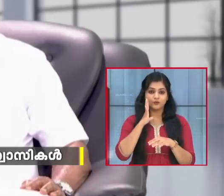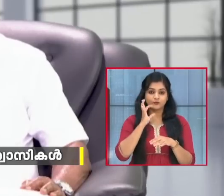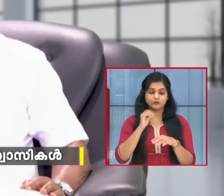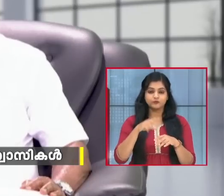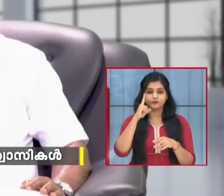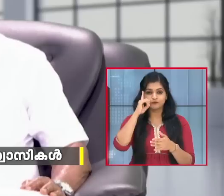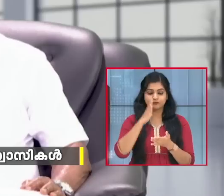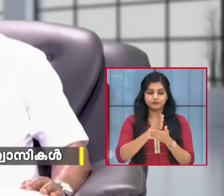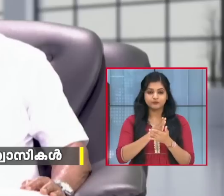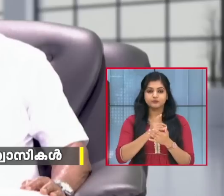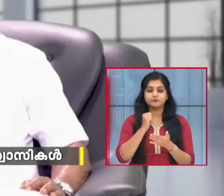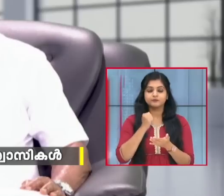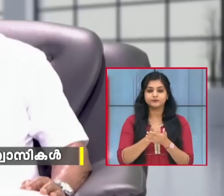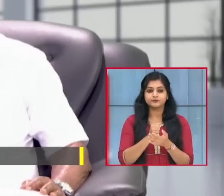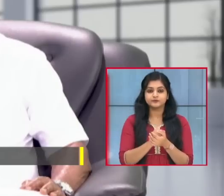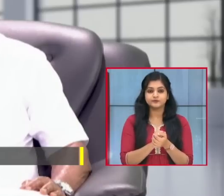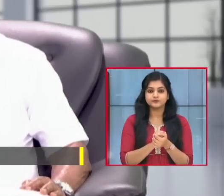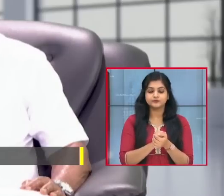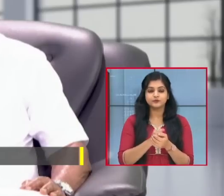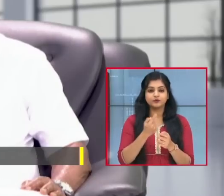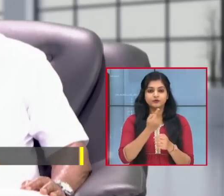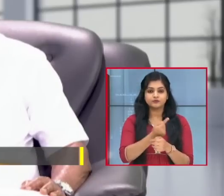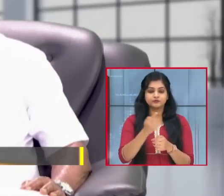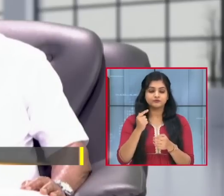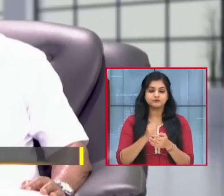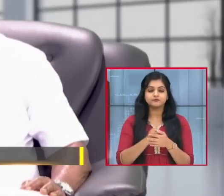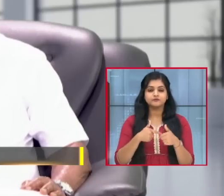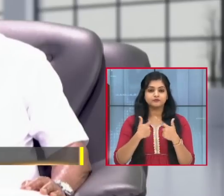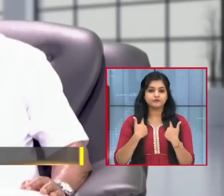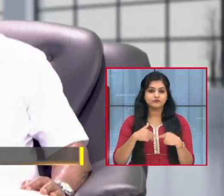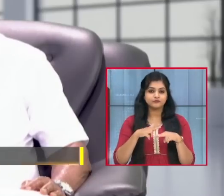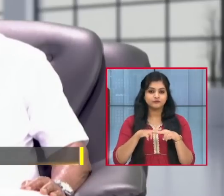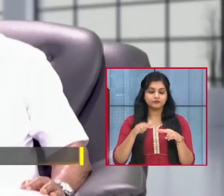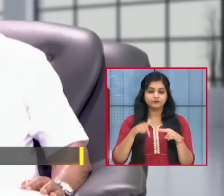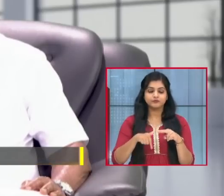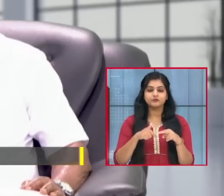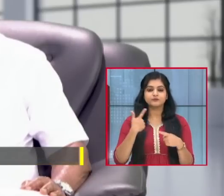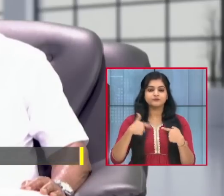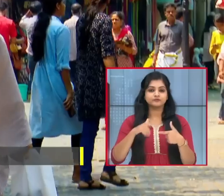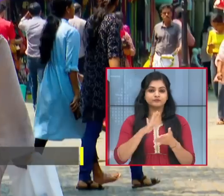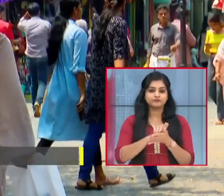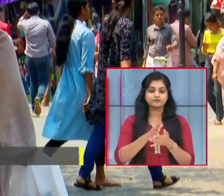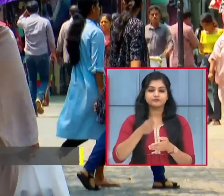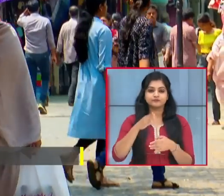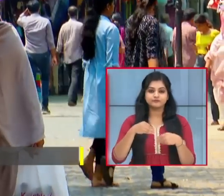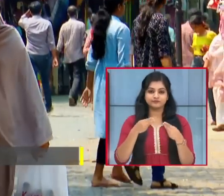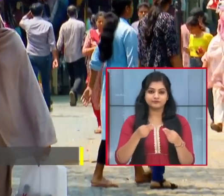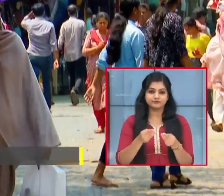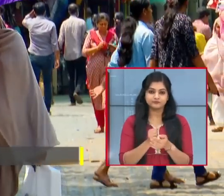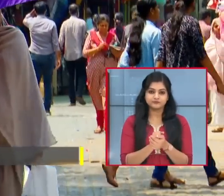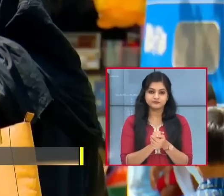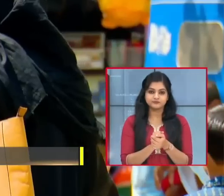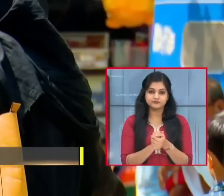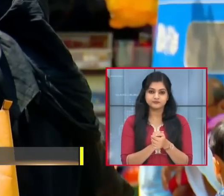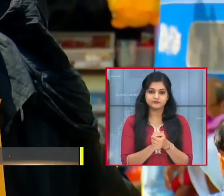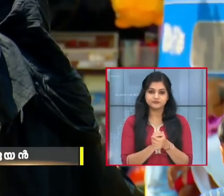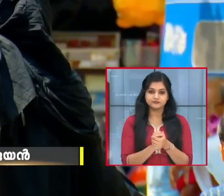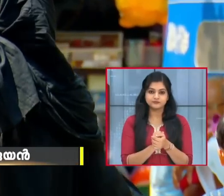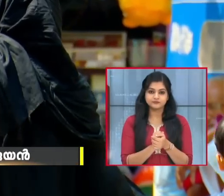വിശ്വാസികൾക്ക് സാധിക്കണം. ഏവർക്കും ഹൃദയപൂർവ്വം ചെറിയ പെരുന്നാൾ ആശംസകൾ നേരുന്നു.